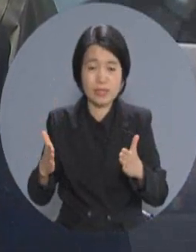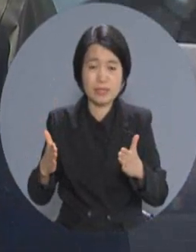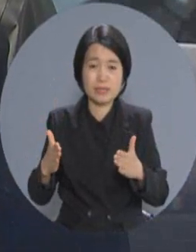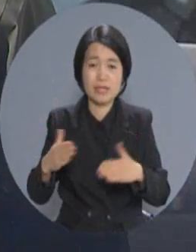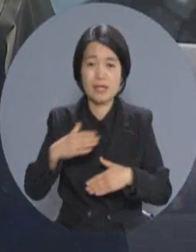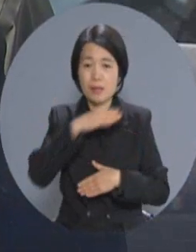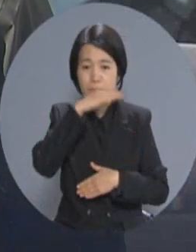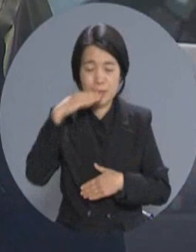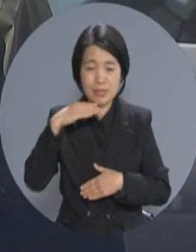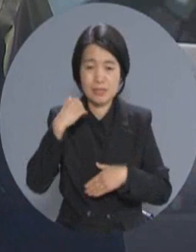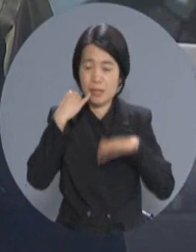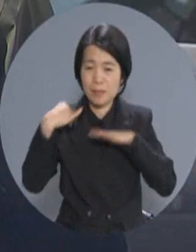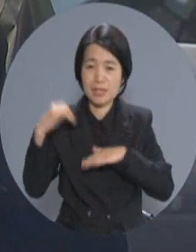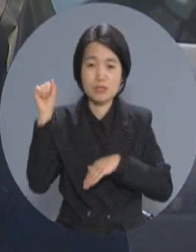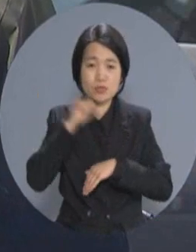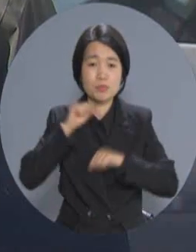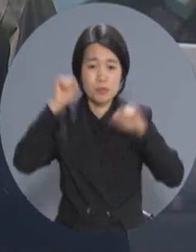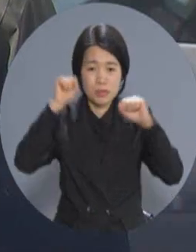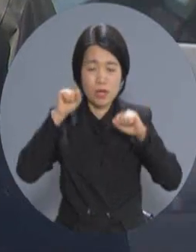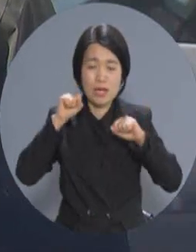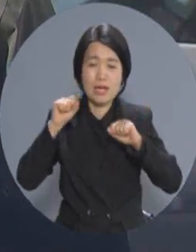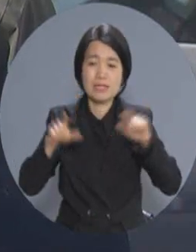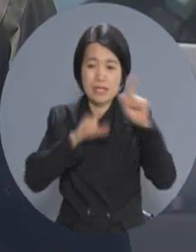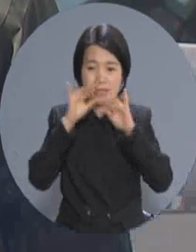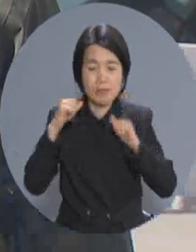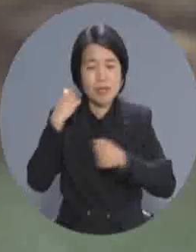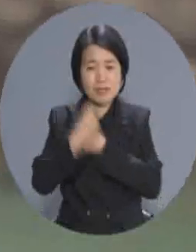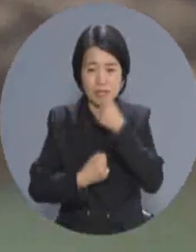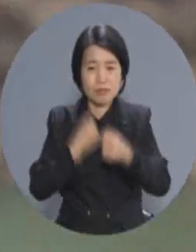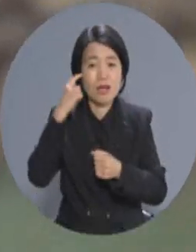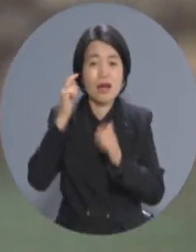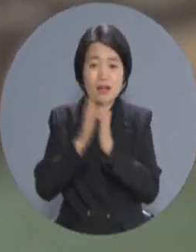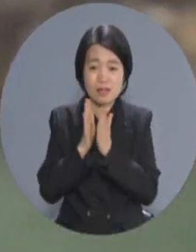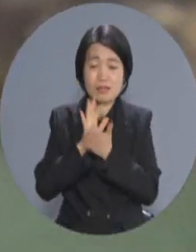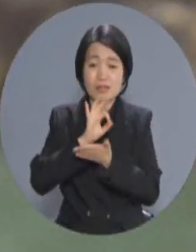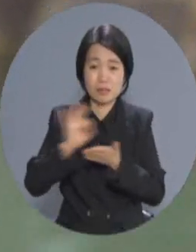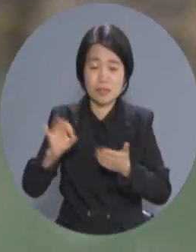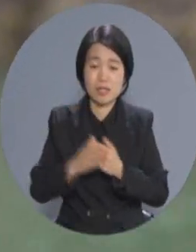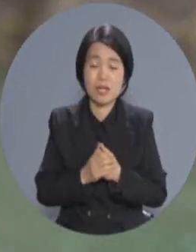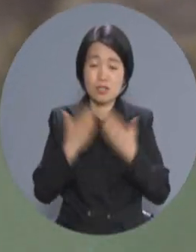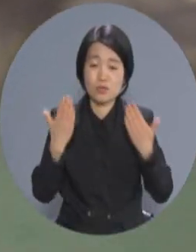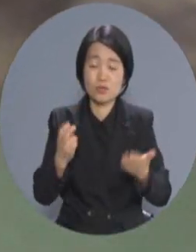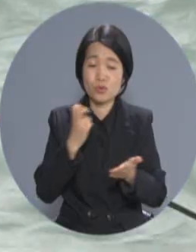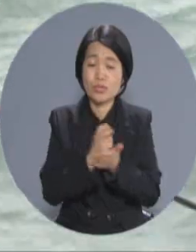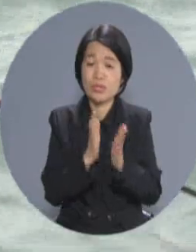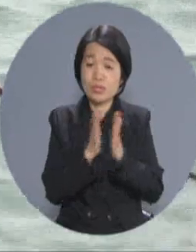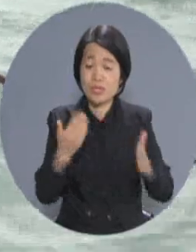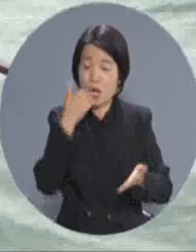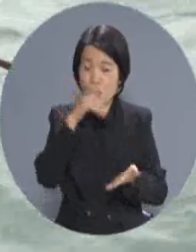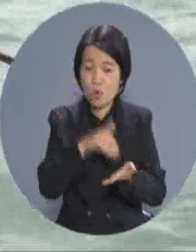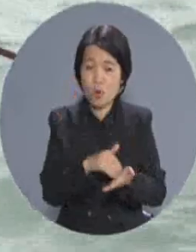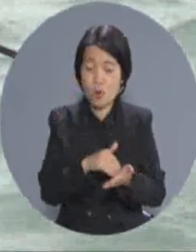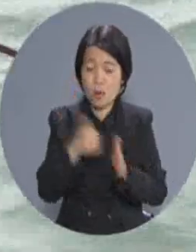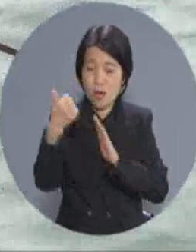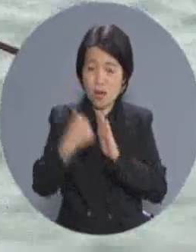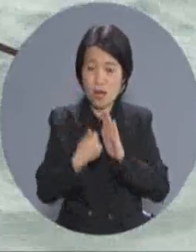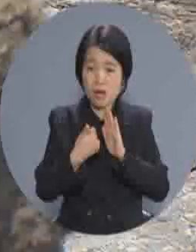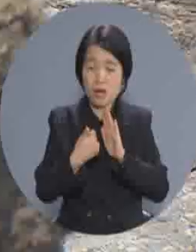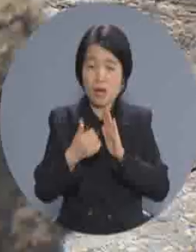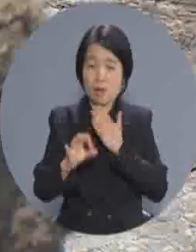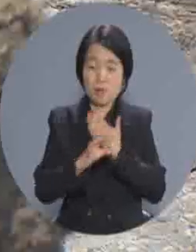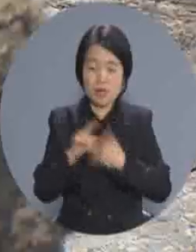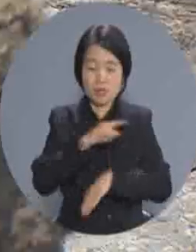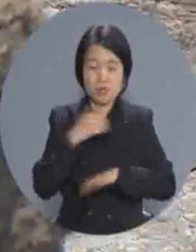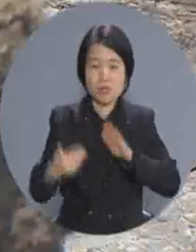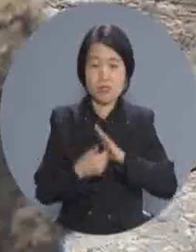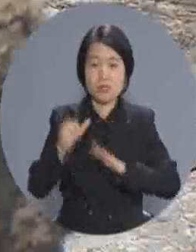건전한 해양 레저 활동을 주민이 자율적으로 생태유식재가 시 행되는 반면